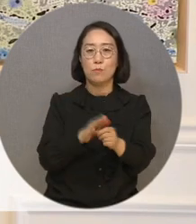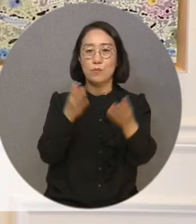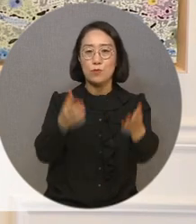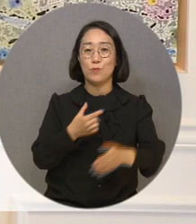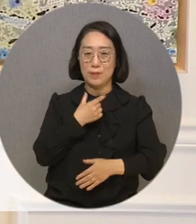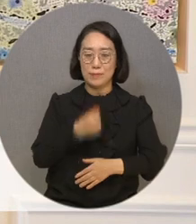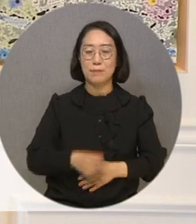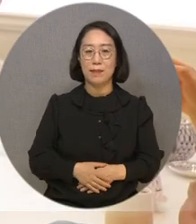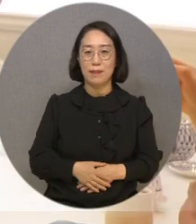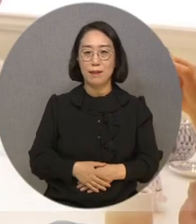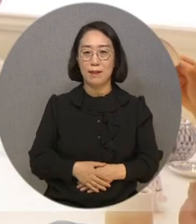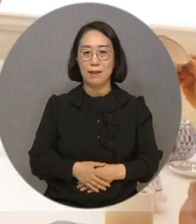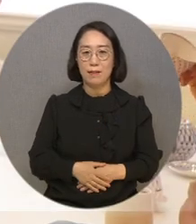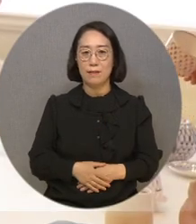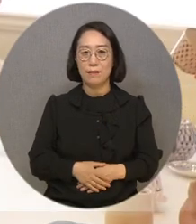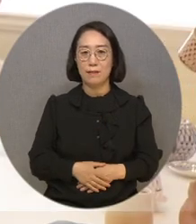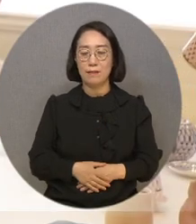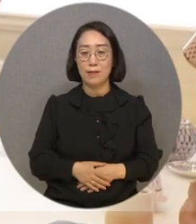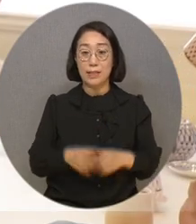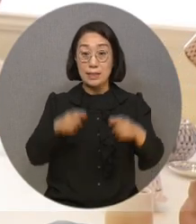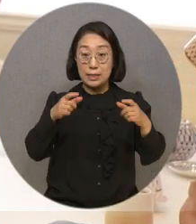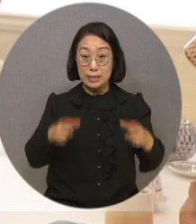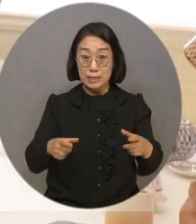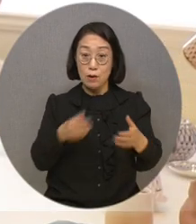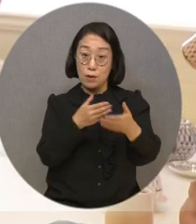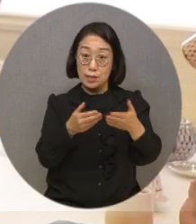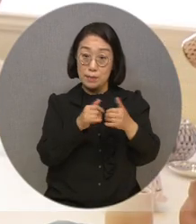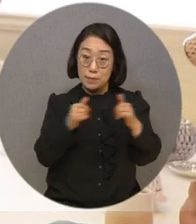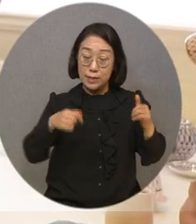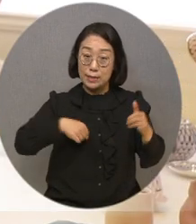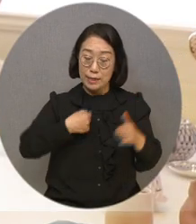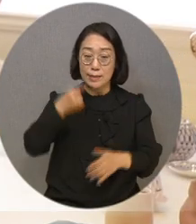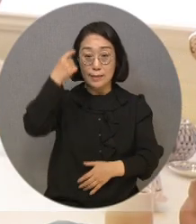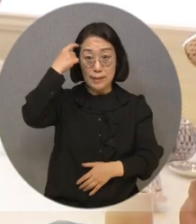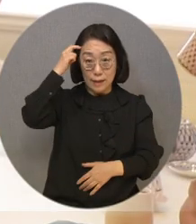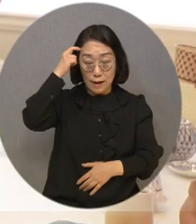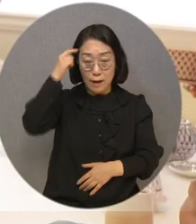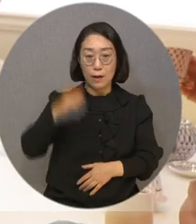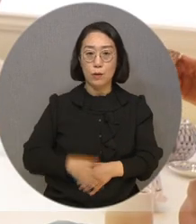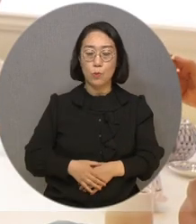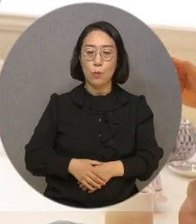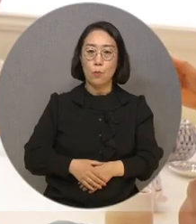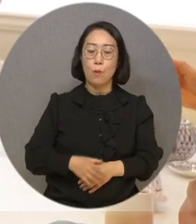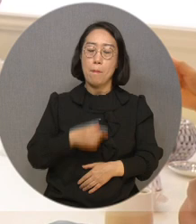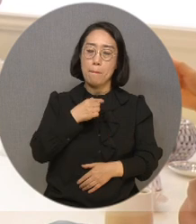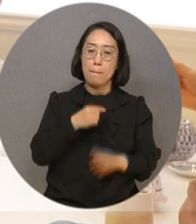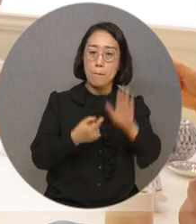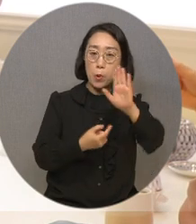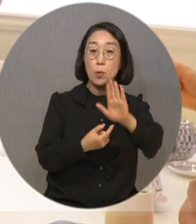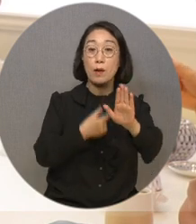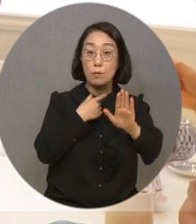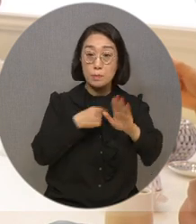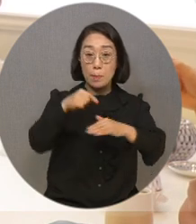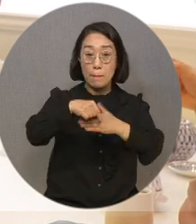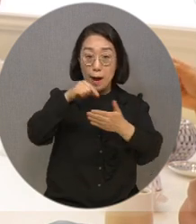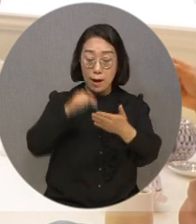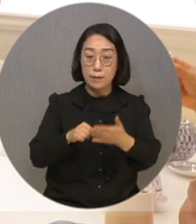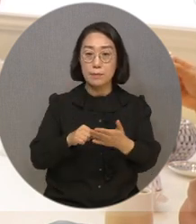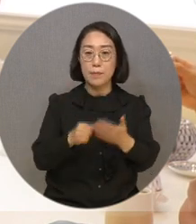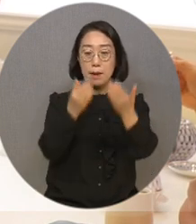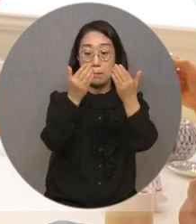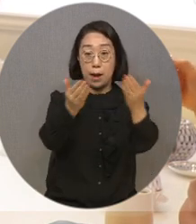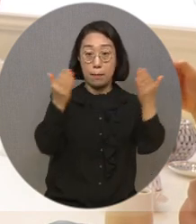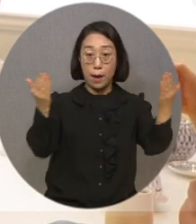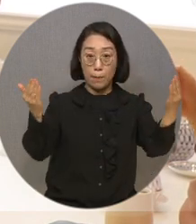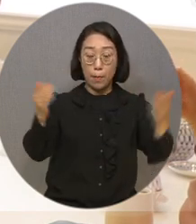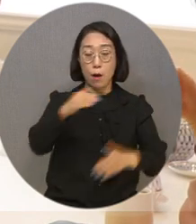싶습니다. 지역 작가들이 자신의 생각과 그리고 전하고 싶은 이런 마음들이 전시회를